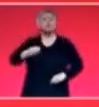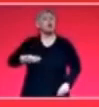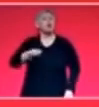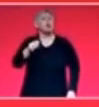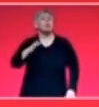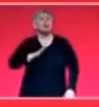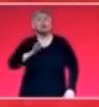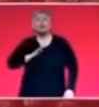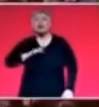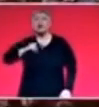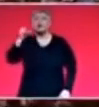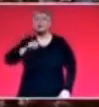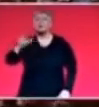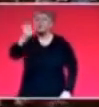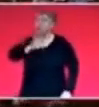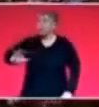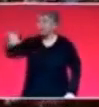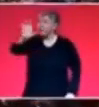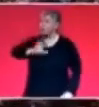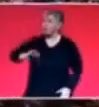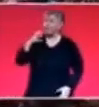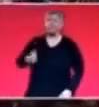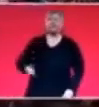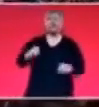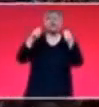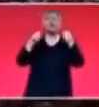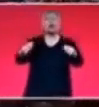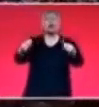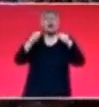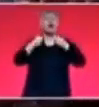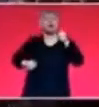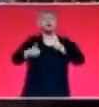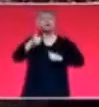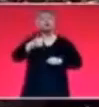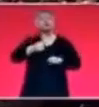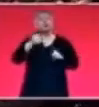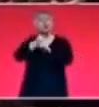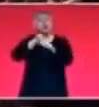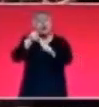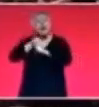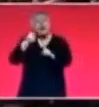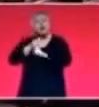λαών. Καλούς αγώνες, φίλες και φίλοι, καλούς αγώνες, συντρόφισσες και σύντροφοι.